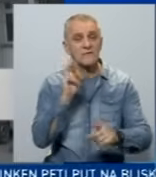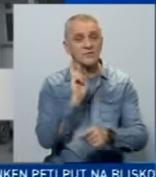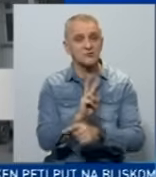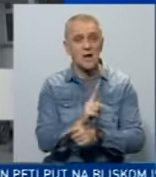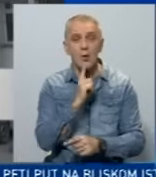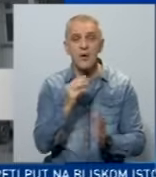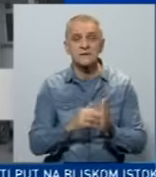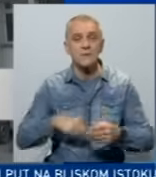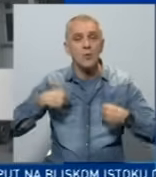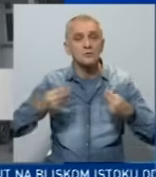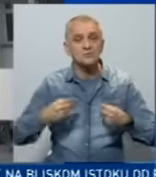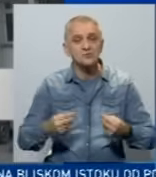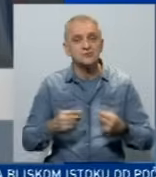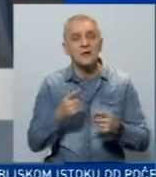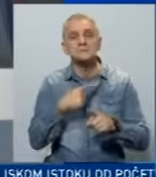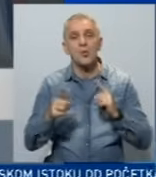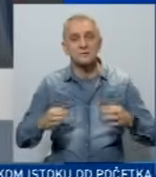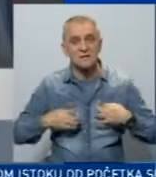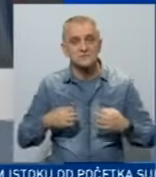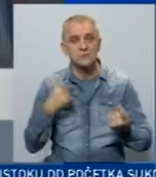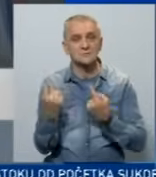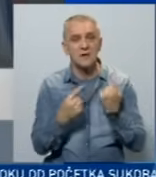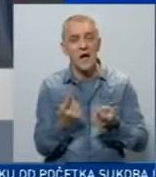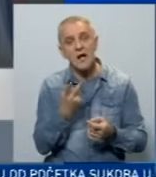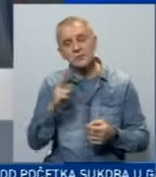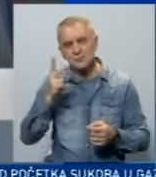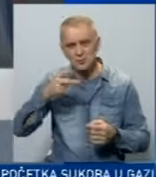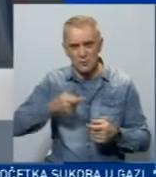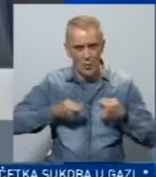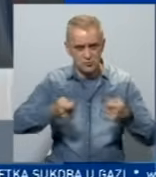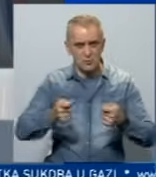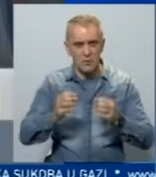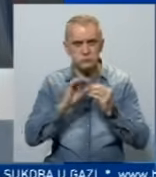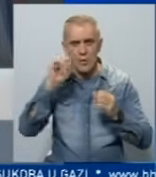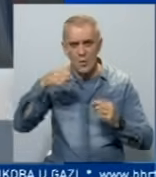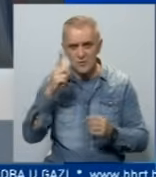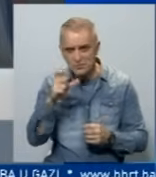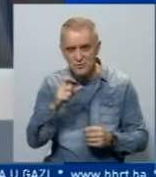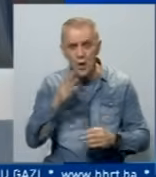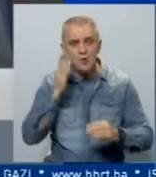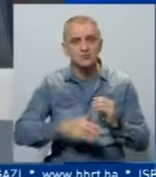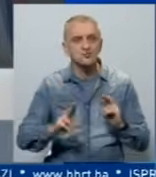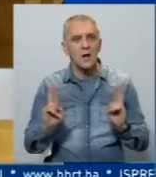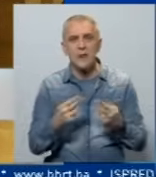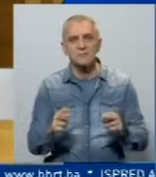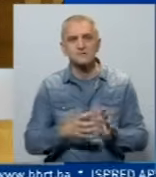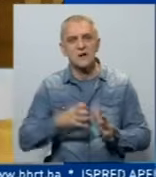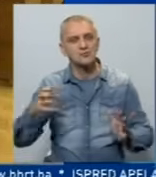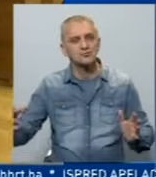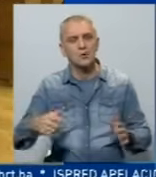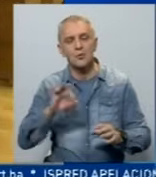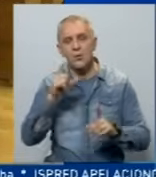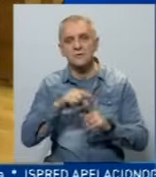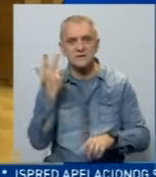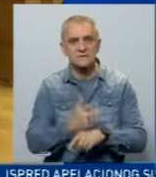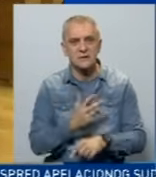od vještaka koji je trebao obrazložiti da zbog zdravstvenog stanja drugooptuženog Slavka Bojića ročišta ne mogu trajati duže